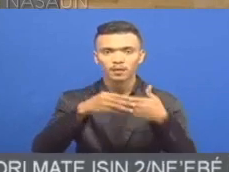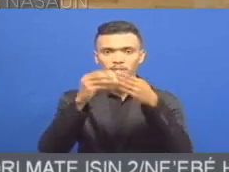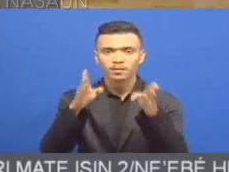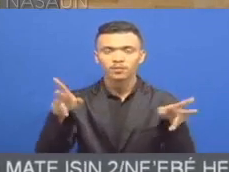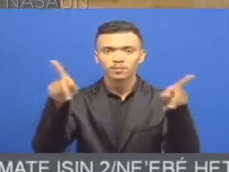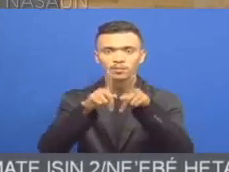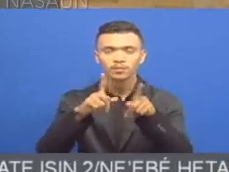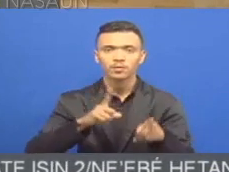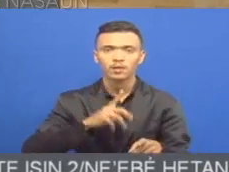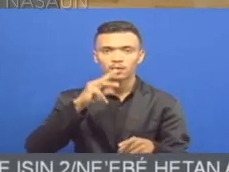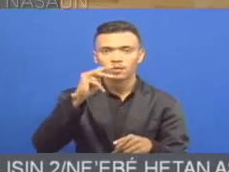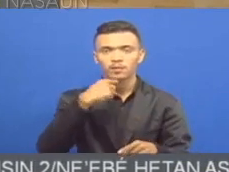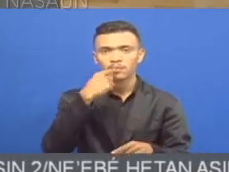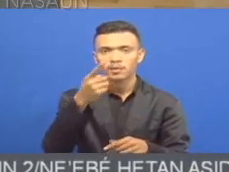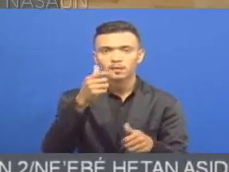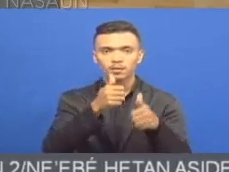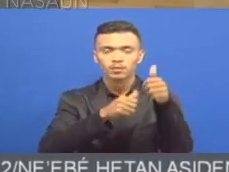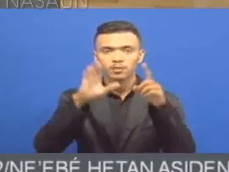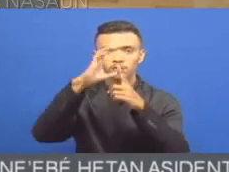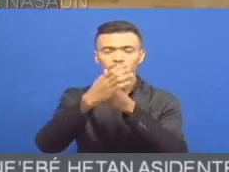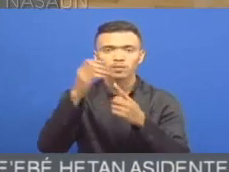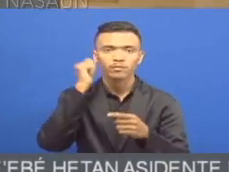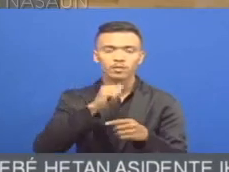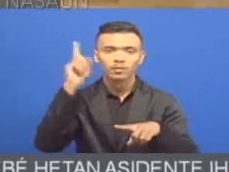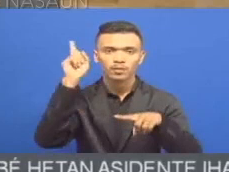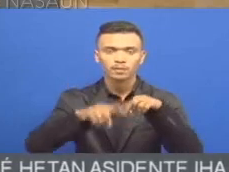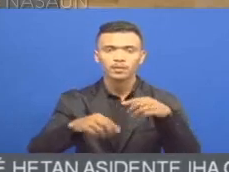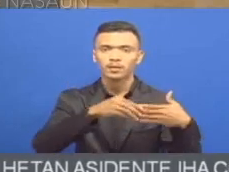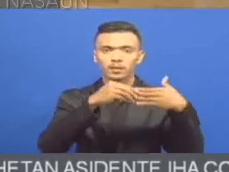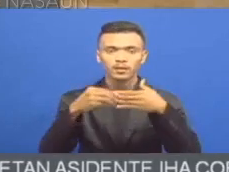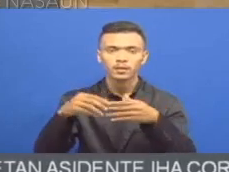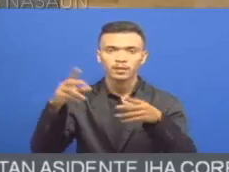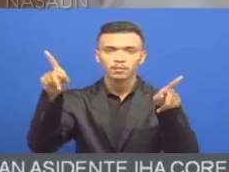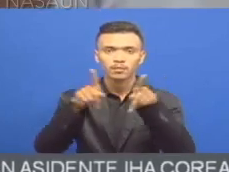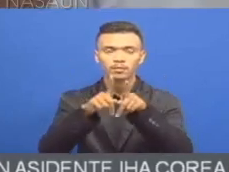Administrador postul autem hateten, tuiricultura feto labele ucun iha postul autem.